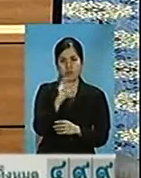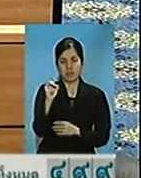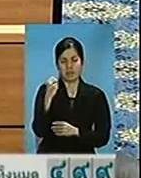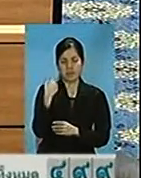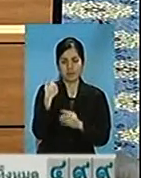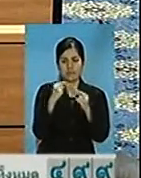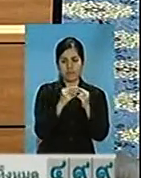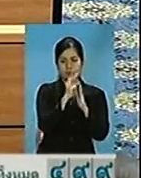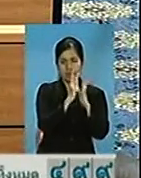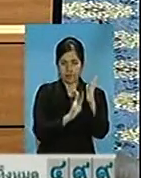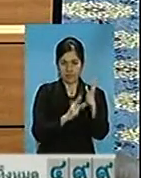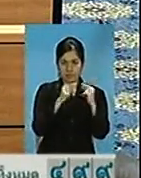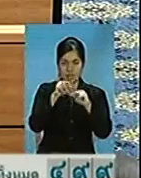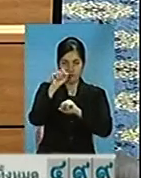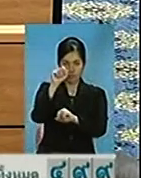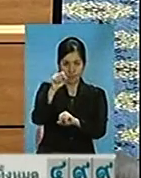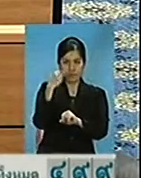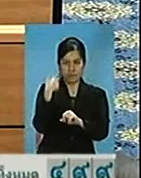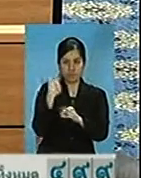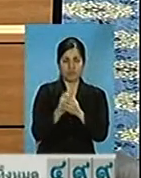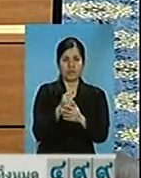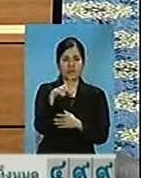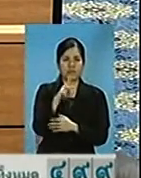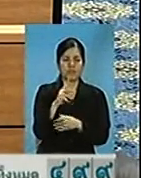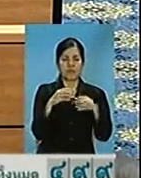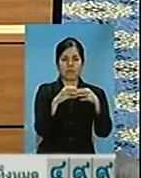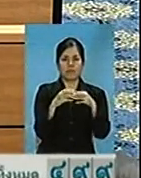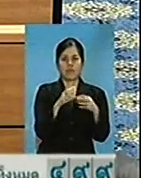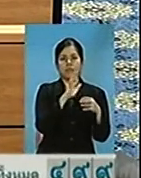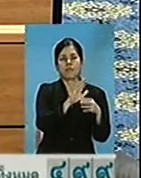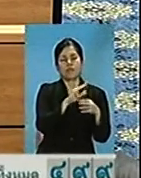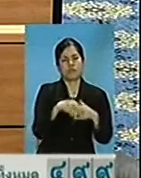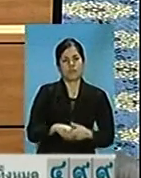ายออกกฎหมายเพื่อประโยชน์ของคนบางกลุ่มแล้ว